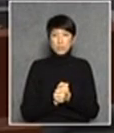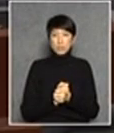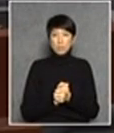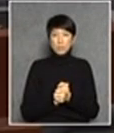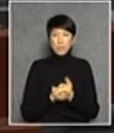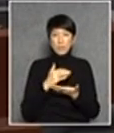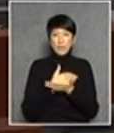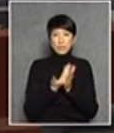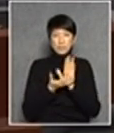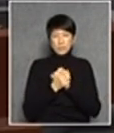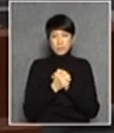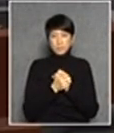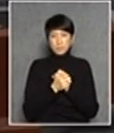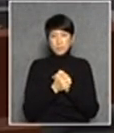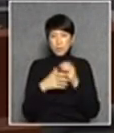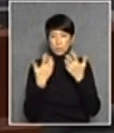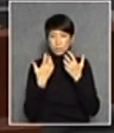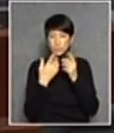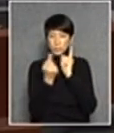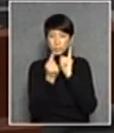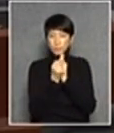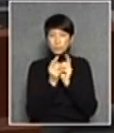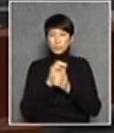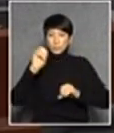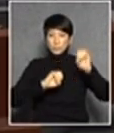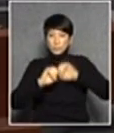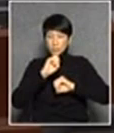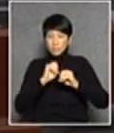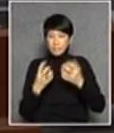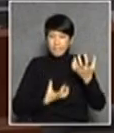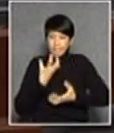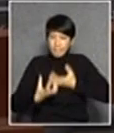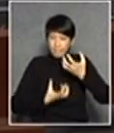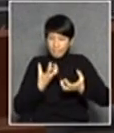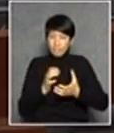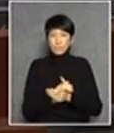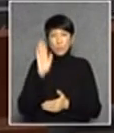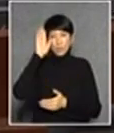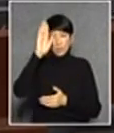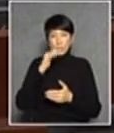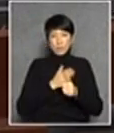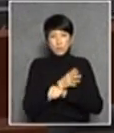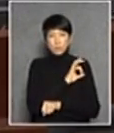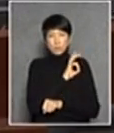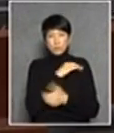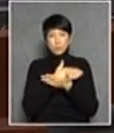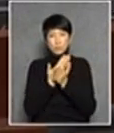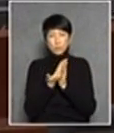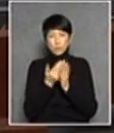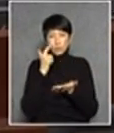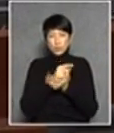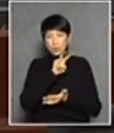帶動我哋全香港對數學同埋科技嘅熱情，同埋希望個社會各界能夠重視